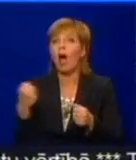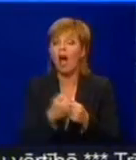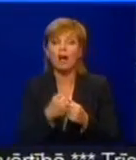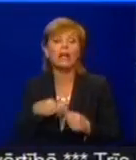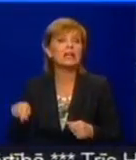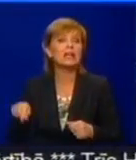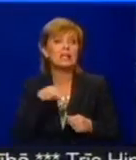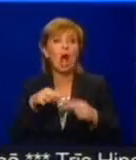uz salu tilta. Kadai autovadītājai pēkšņi kļuva slikti, viņa zaudēja samaņu un auto